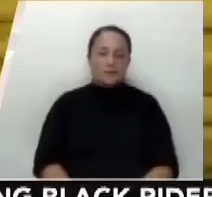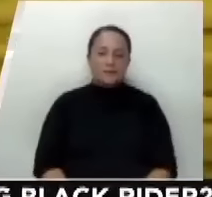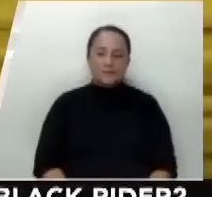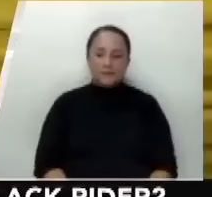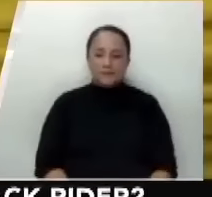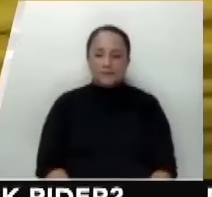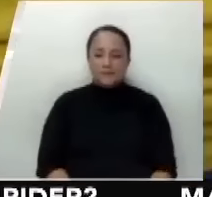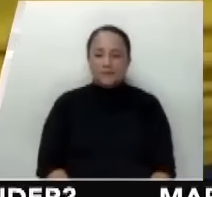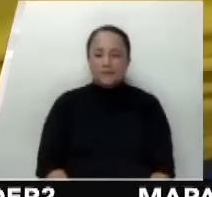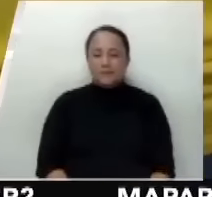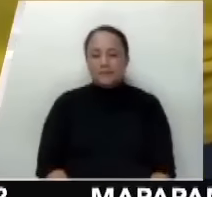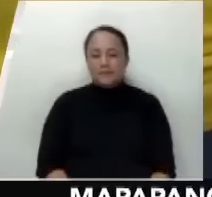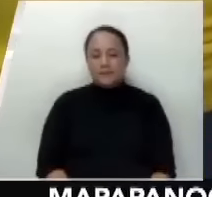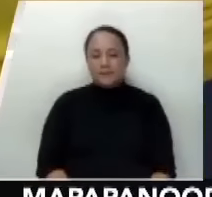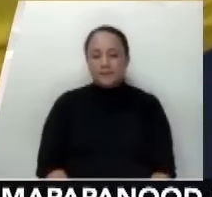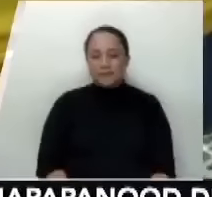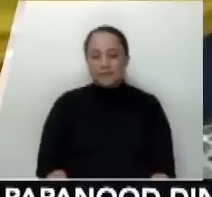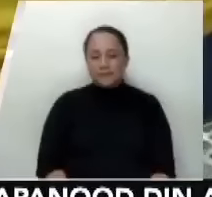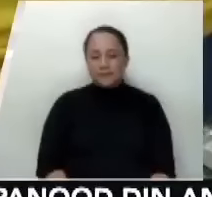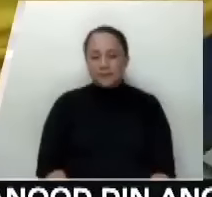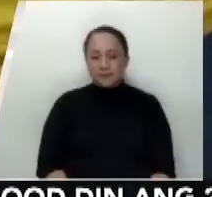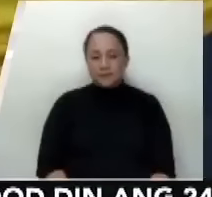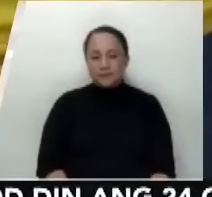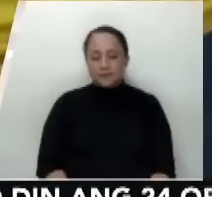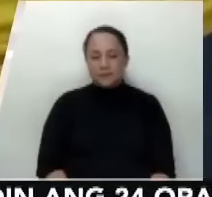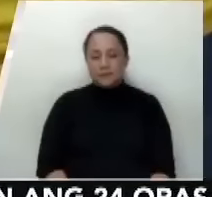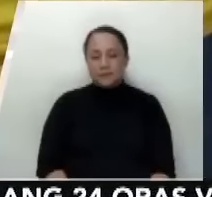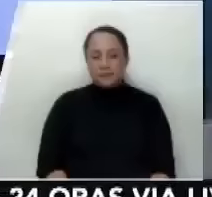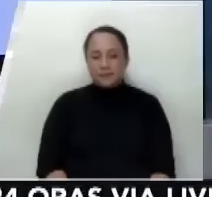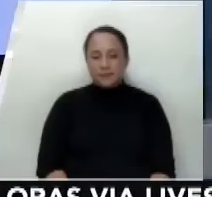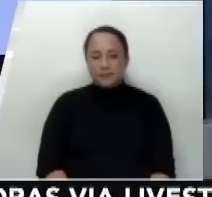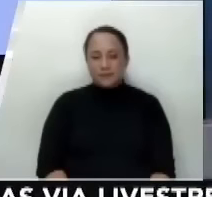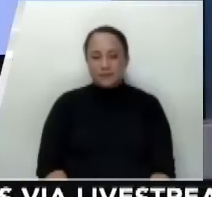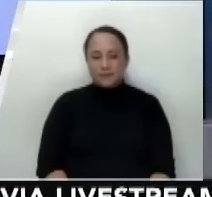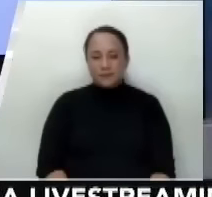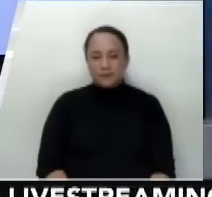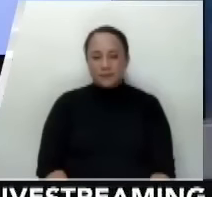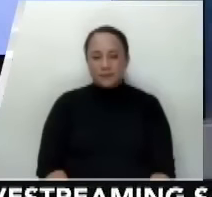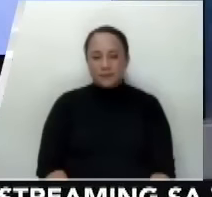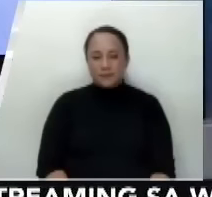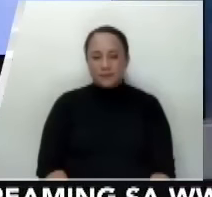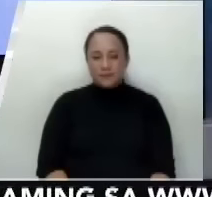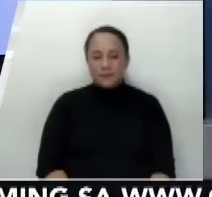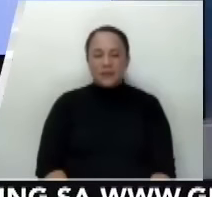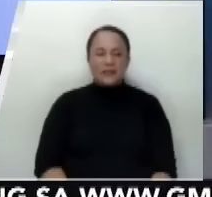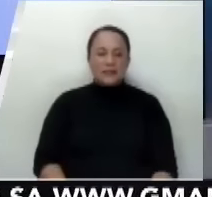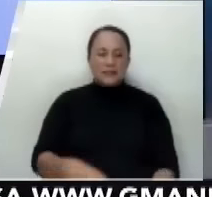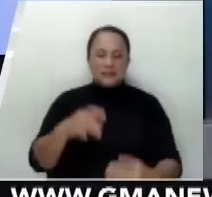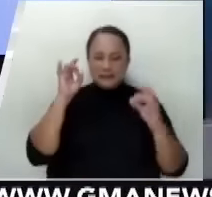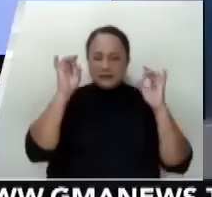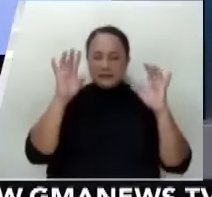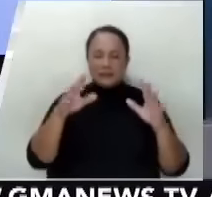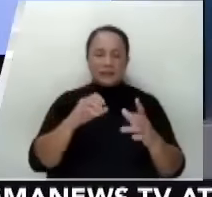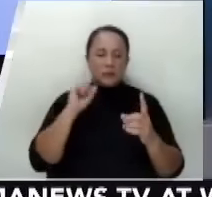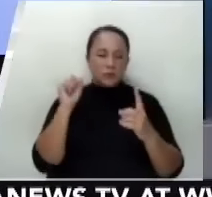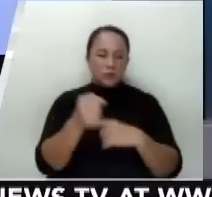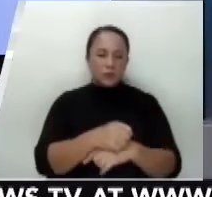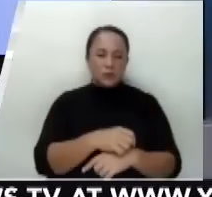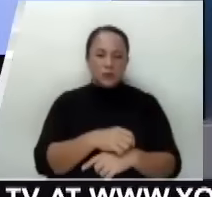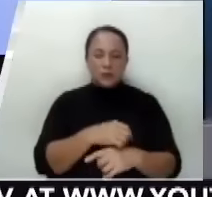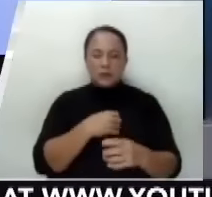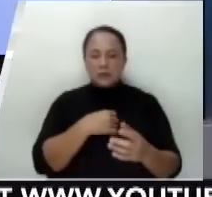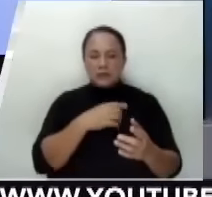News, Sandra Aguinaldo, Nakatutok, 24 Oras. Kritikal ang kondisyon at napingas pa ang tainga